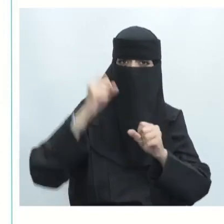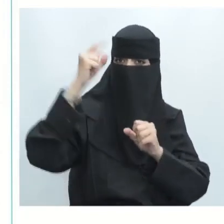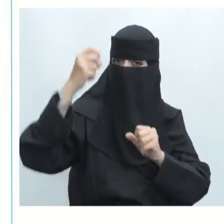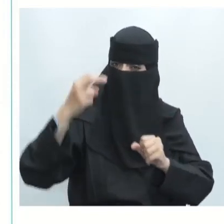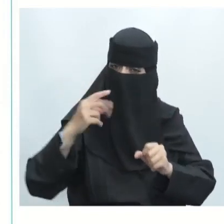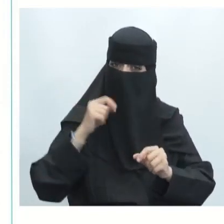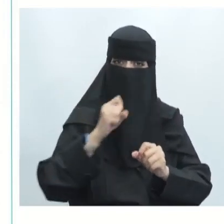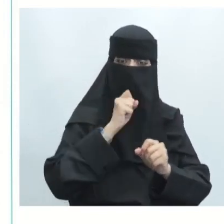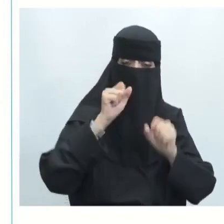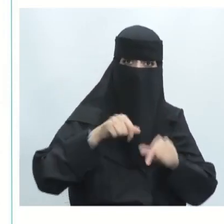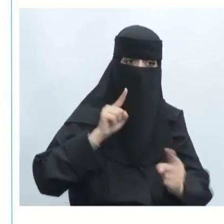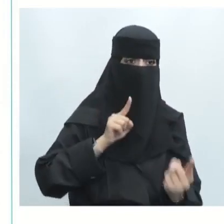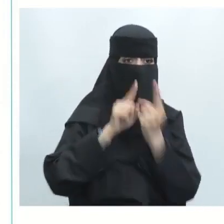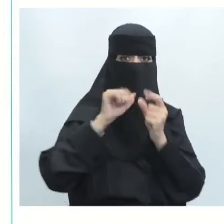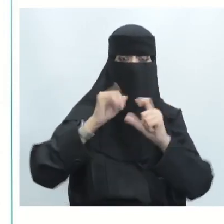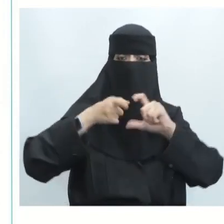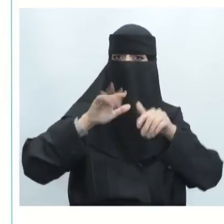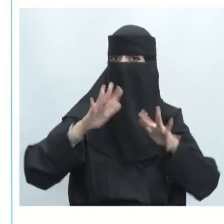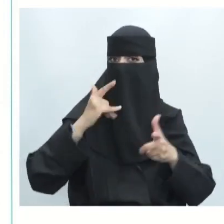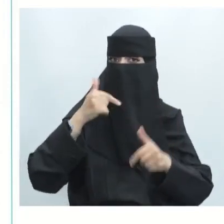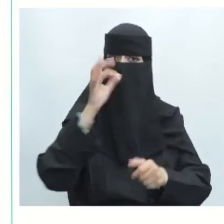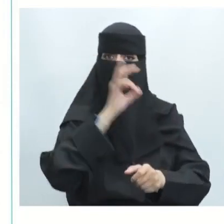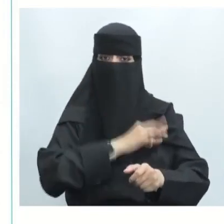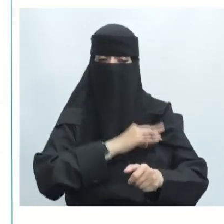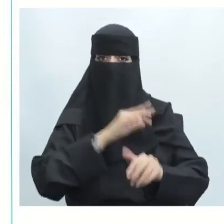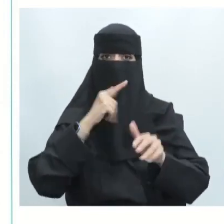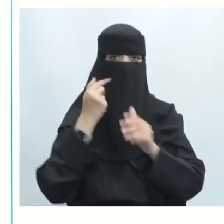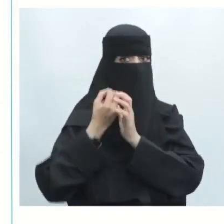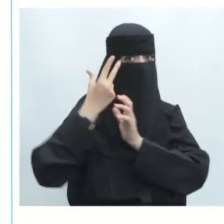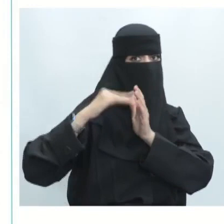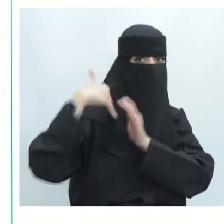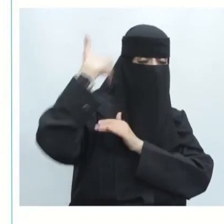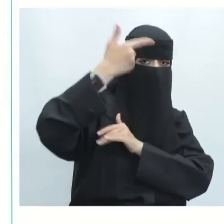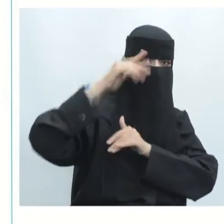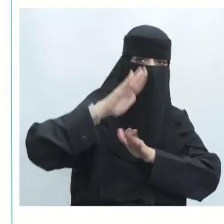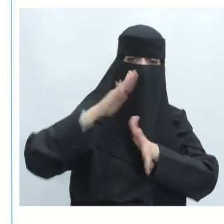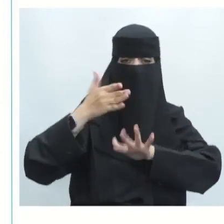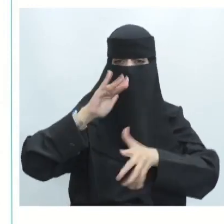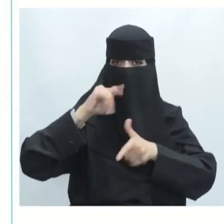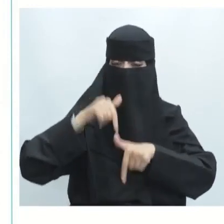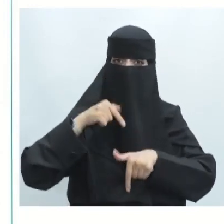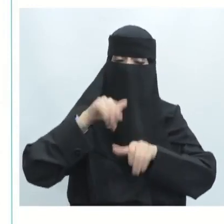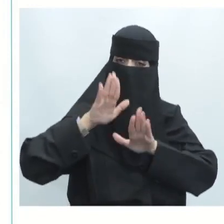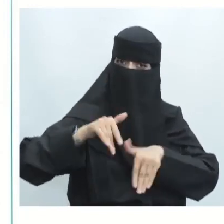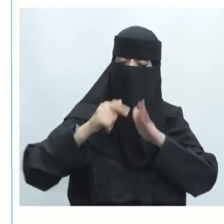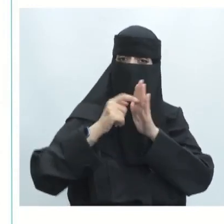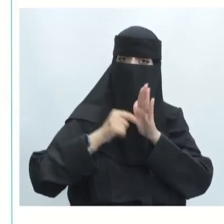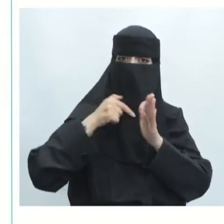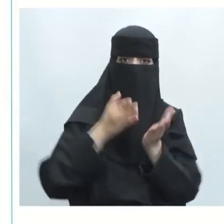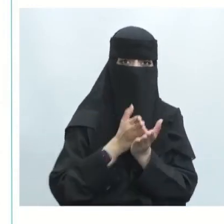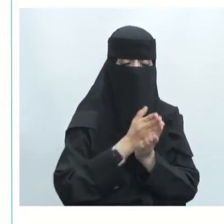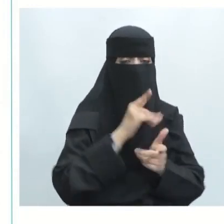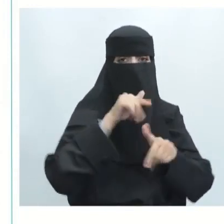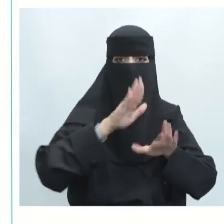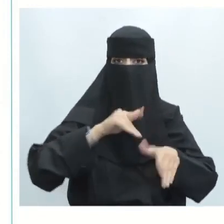وبالتالي بعد ذلك تخطط مدى الربحيه ما هي الربحيه المتوقعه والمحتمل وفق الاجراءات